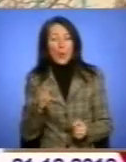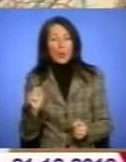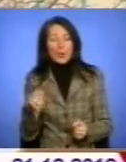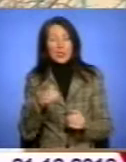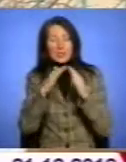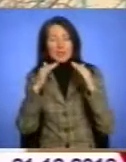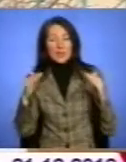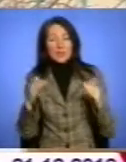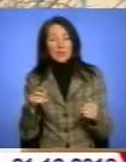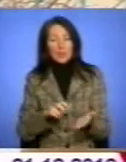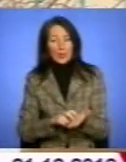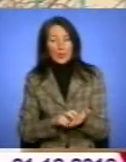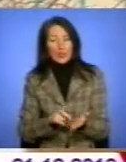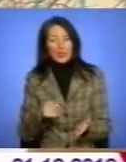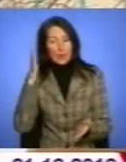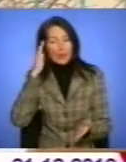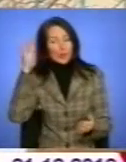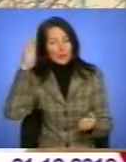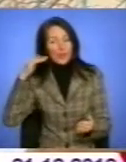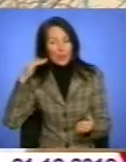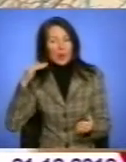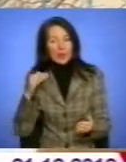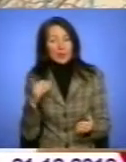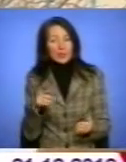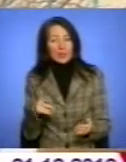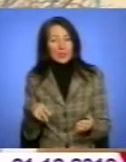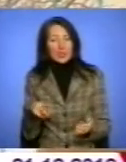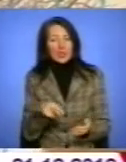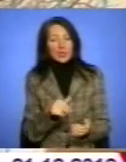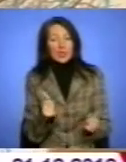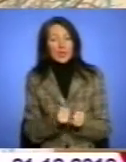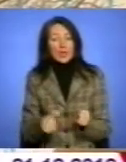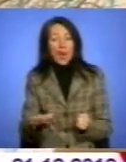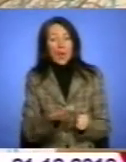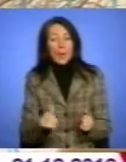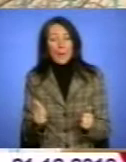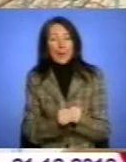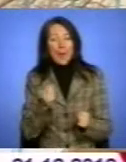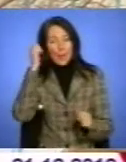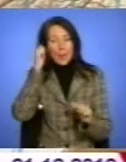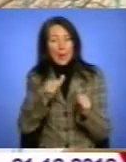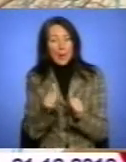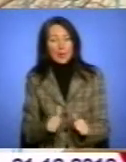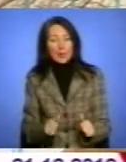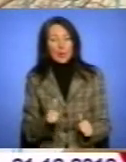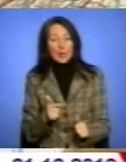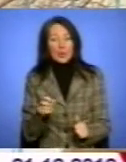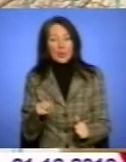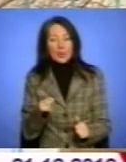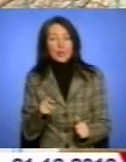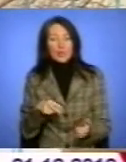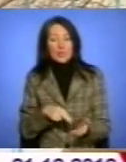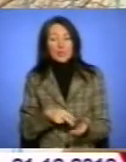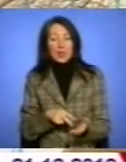Там ще себе проходив по бульвару, що це саме, возле пам'ятника Галицькому, смотрю, там альпіністи лазять, щось чистять,